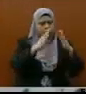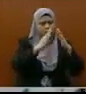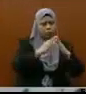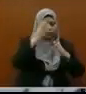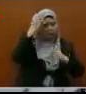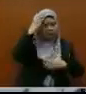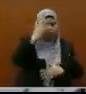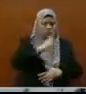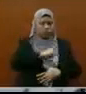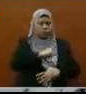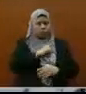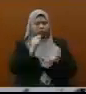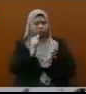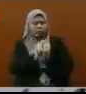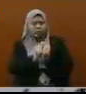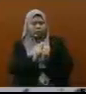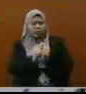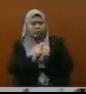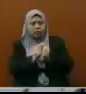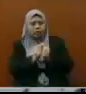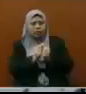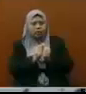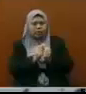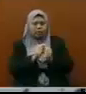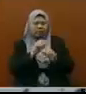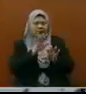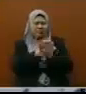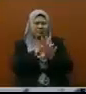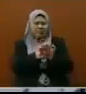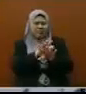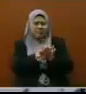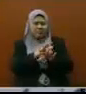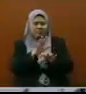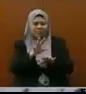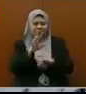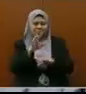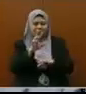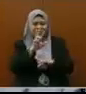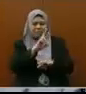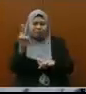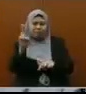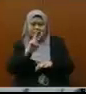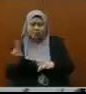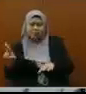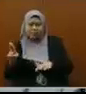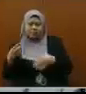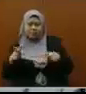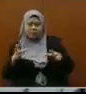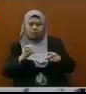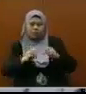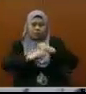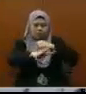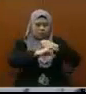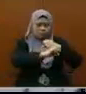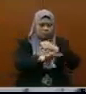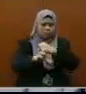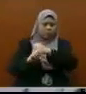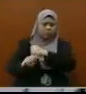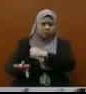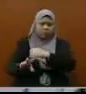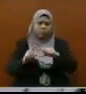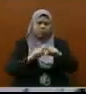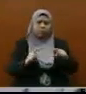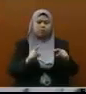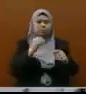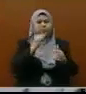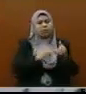Selangorku dengan puluhan ribu yang telah diluluskan dan juga diwar-warkan. Tetapi akhirnya, berapa